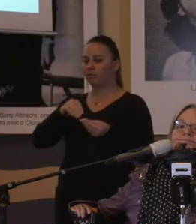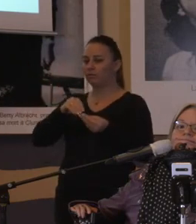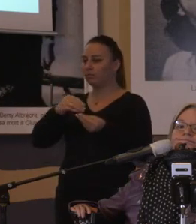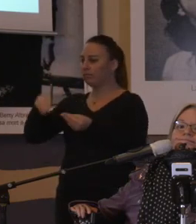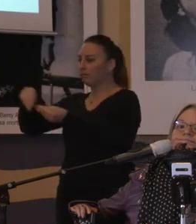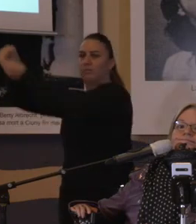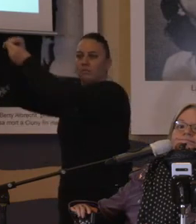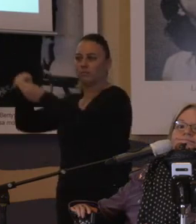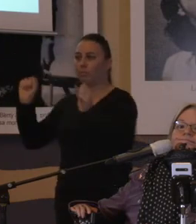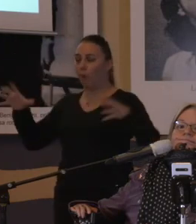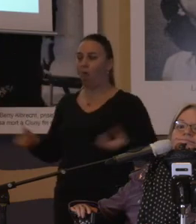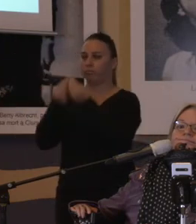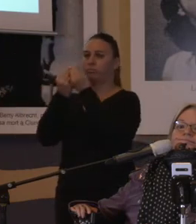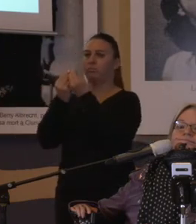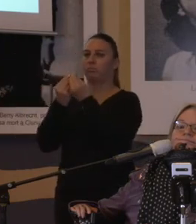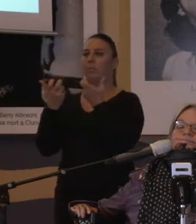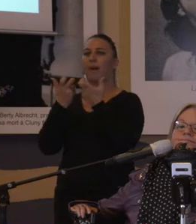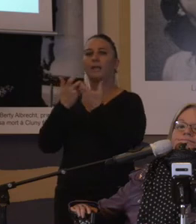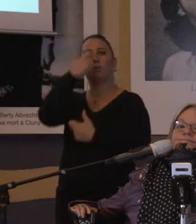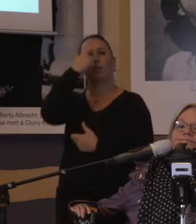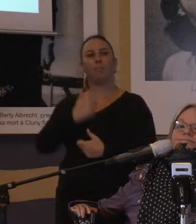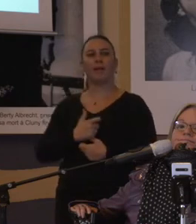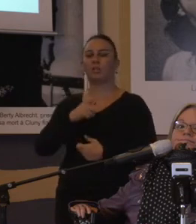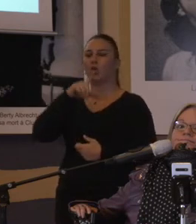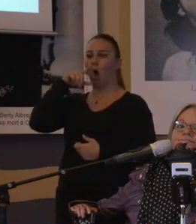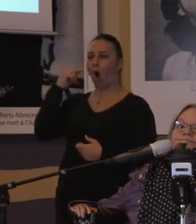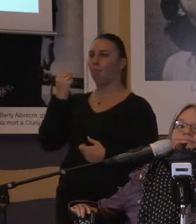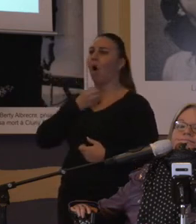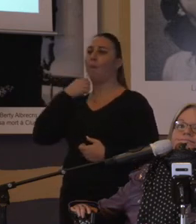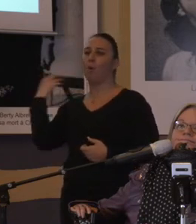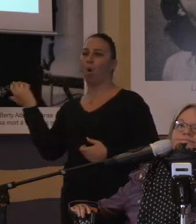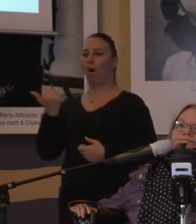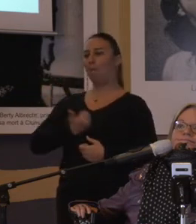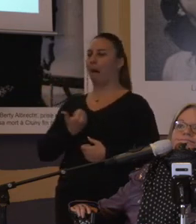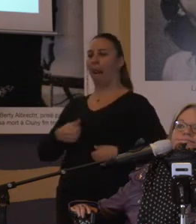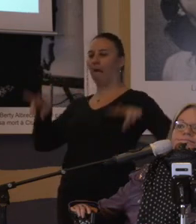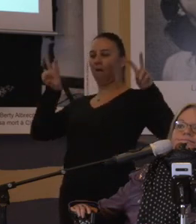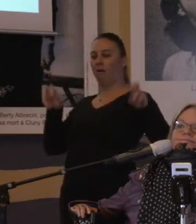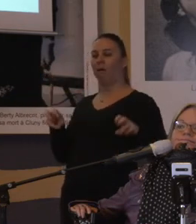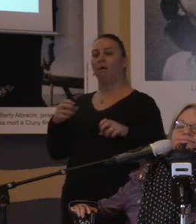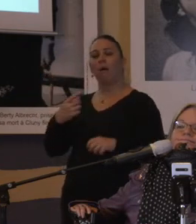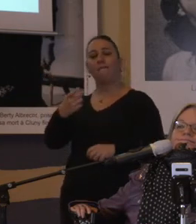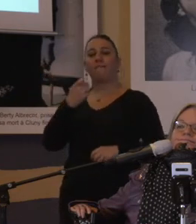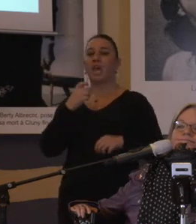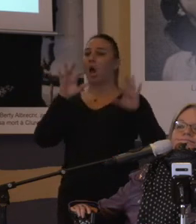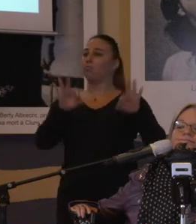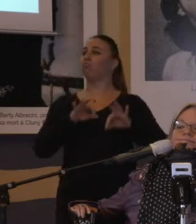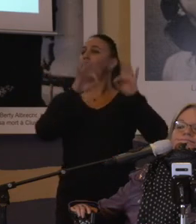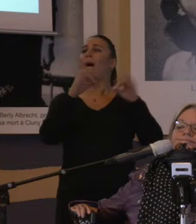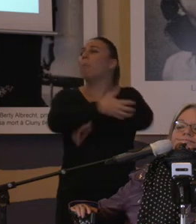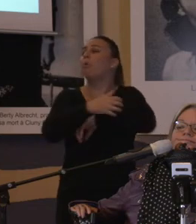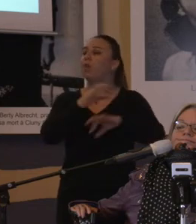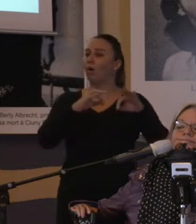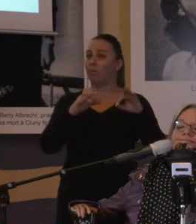ce n'est pas la même chose d'être une personne handicapée, homme, blanc, mâle, d'un milieu favorisé, que d'être